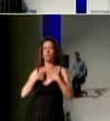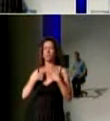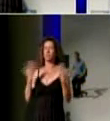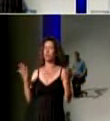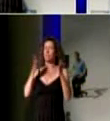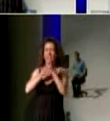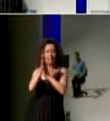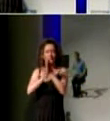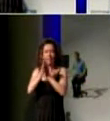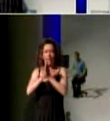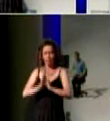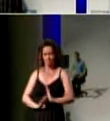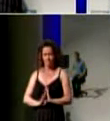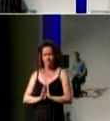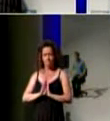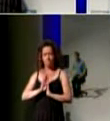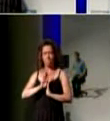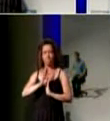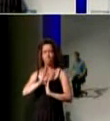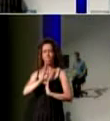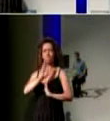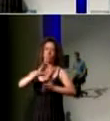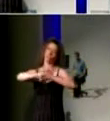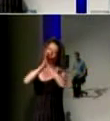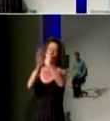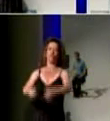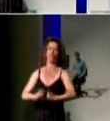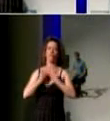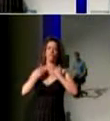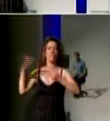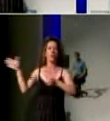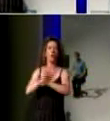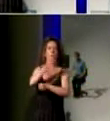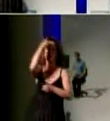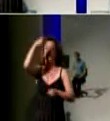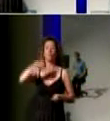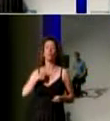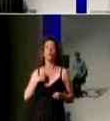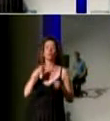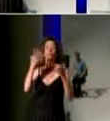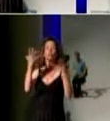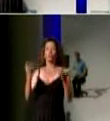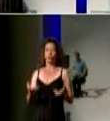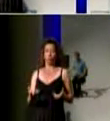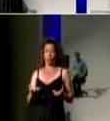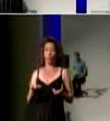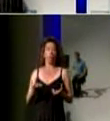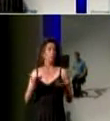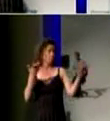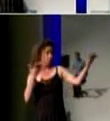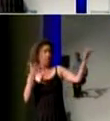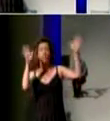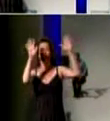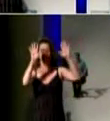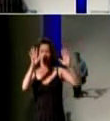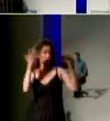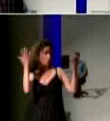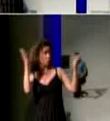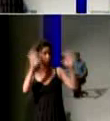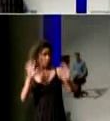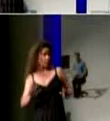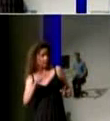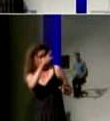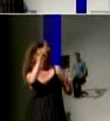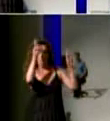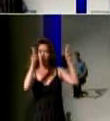qui a tellement grandi en moi que ça en est devenu ma vie au complet. Puis je voulais vous présenter pour la prochaine pièce des gens passionnés, des gens